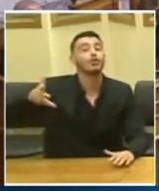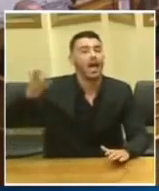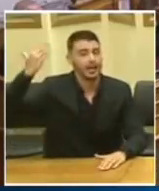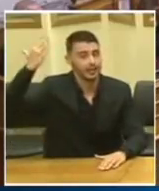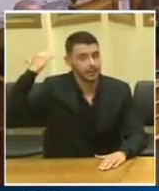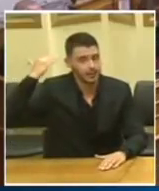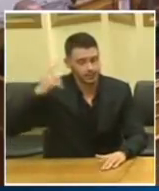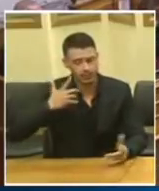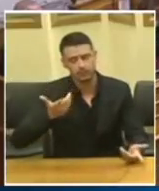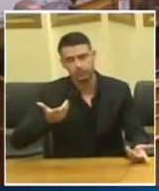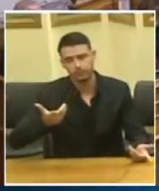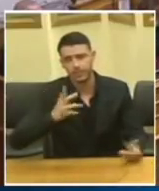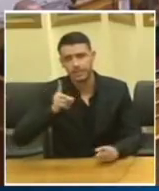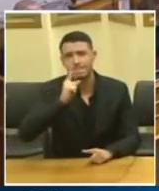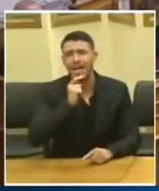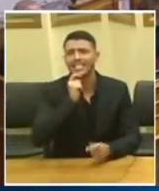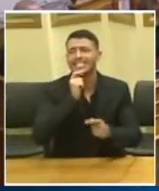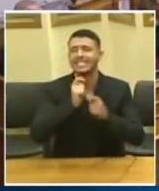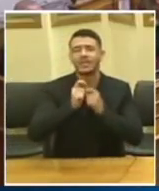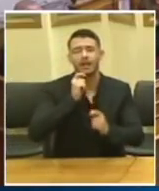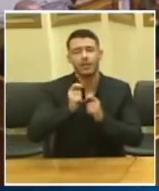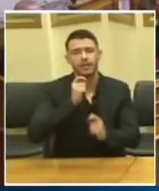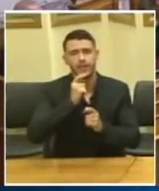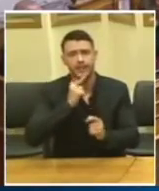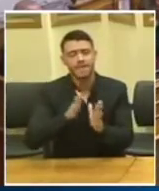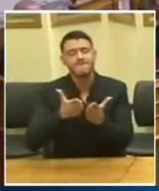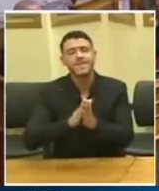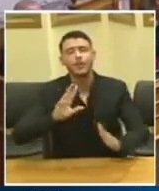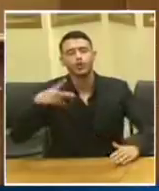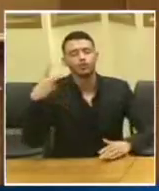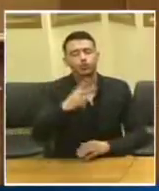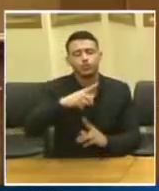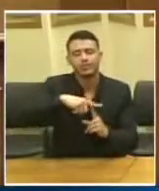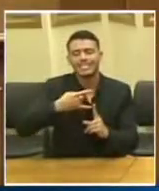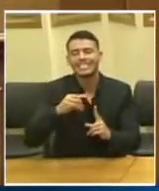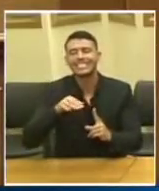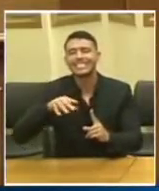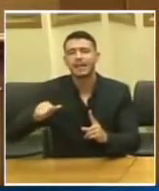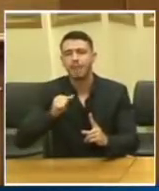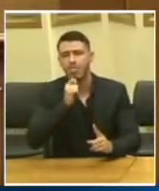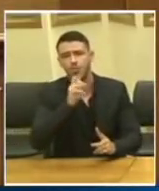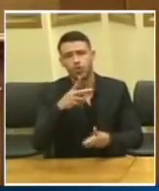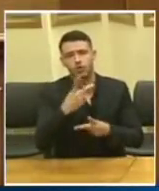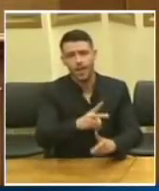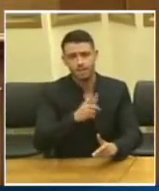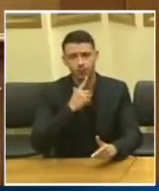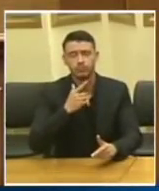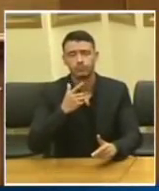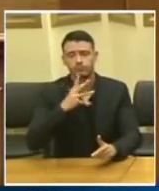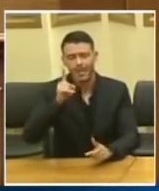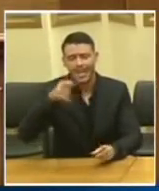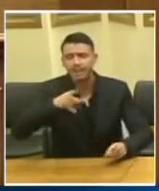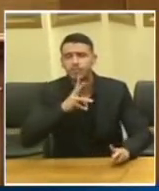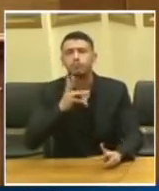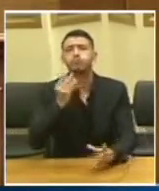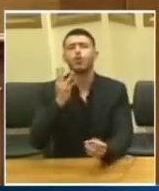συνέντευξή του που περιλαμβάνεται στο βιβλίο του Σταύρου Τζίμα με τίτλο «Επίκεντρο» για αυτή την κρίσιμη